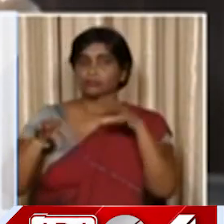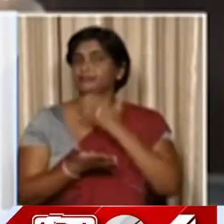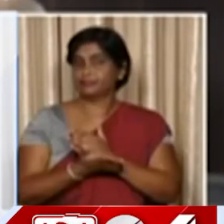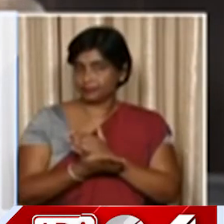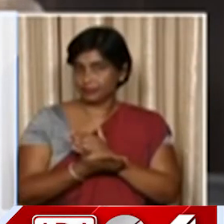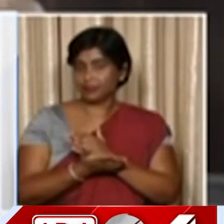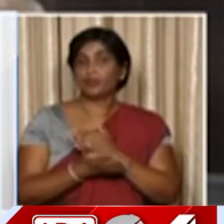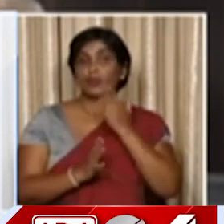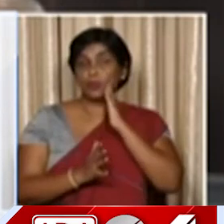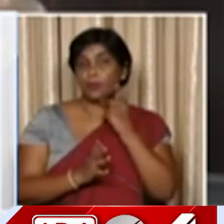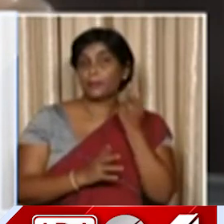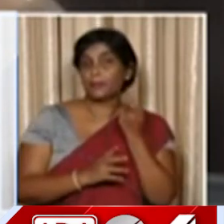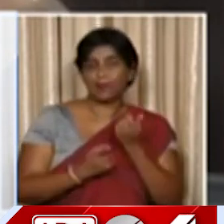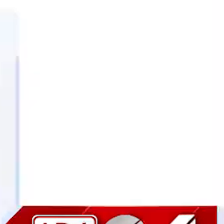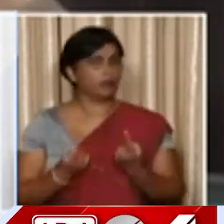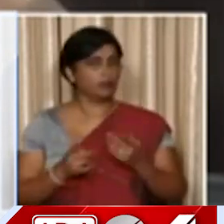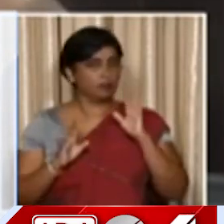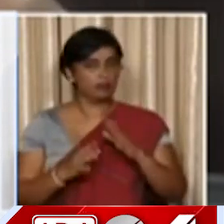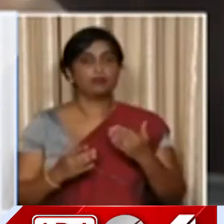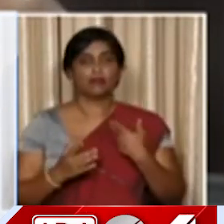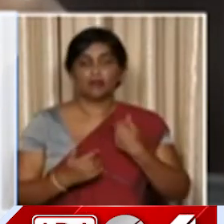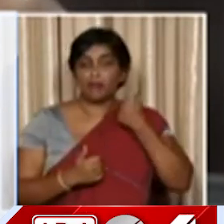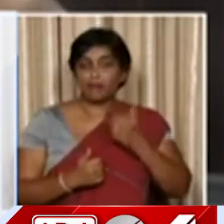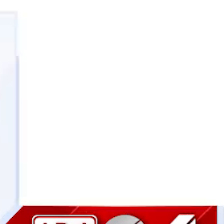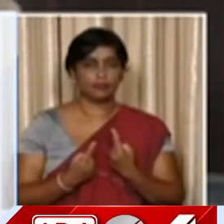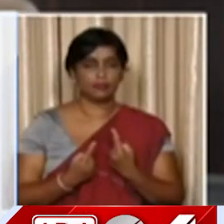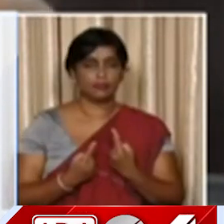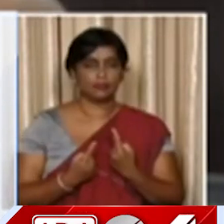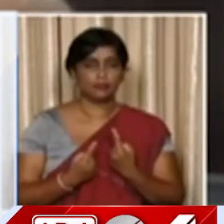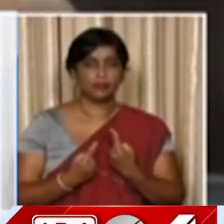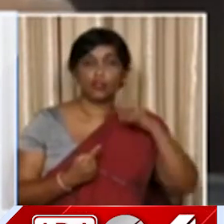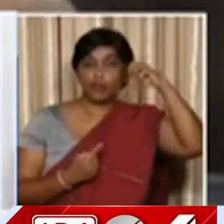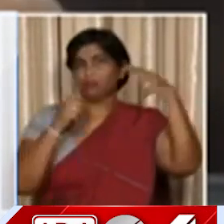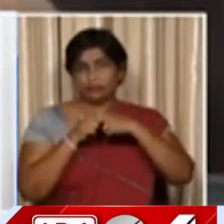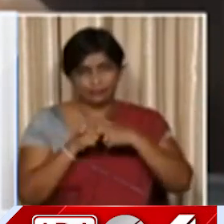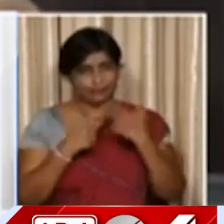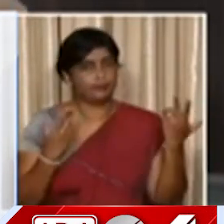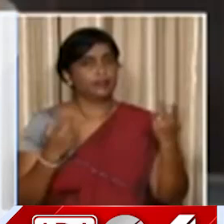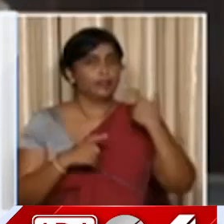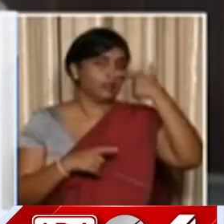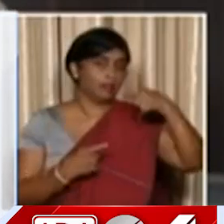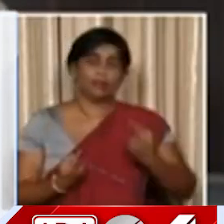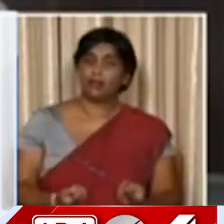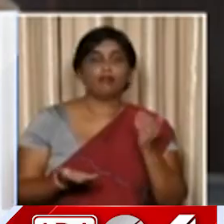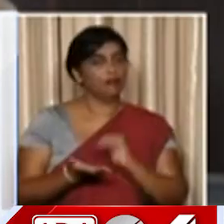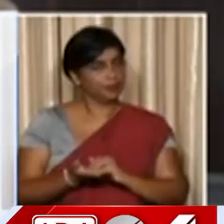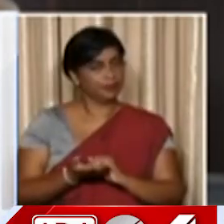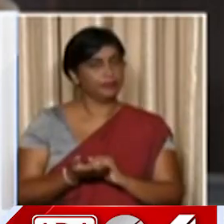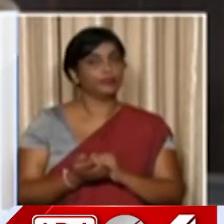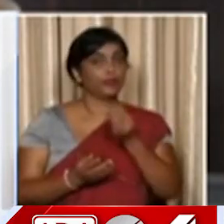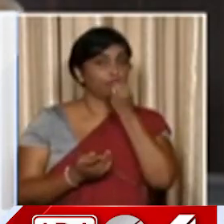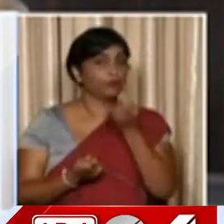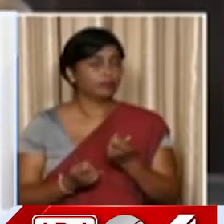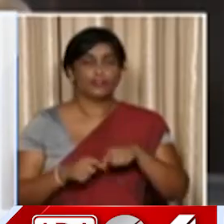නතර වෙනවා. විදේශ විනිමය හිඟවීමත් සමග අත්‍යවශ්‍ය භාණ්ඩ හිඟ වෙනවා. විදුලි බල කප්පාදුව ඉන්ධන හිඟය යළිත් ඇති වෙනවා. බඩු